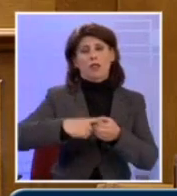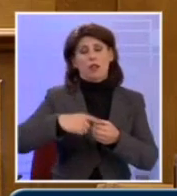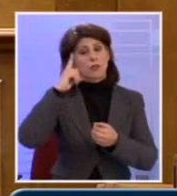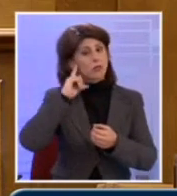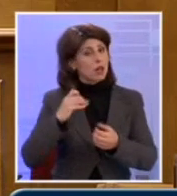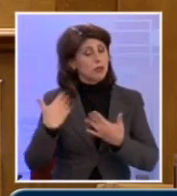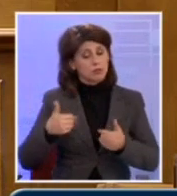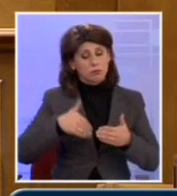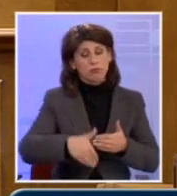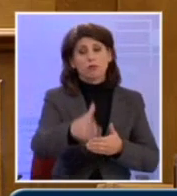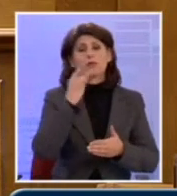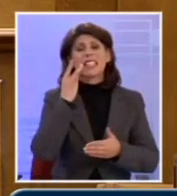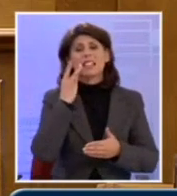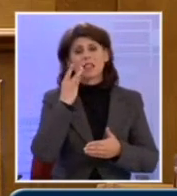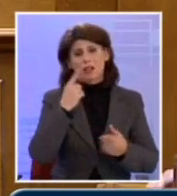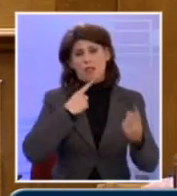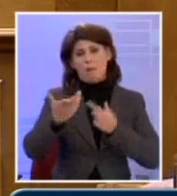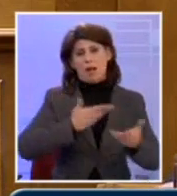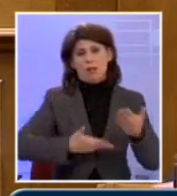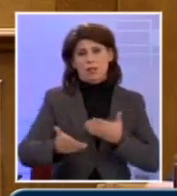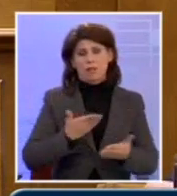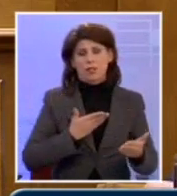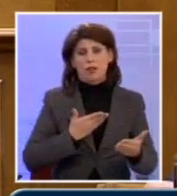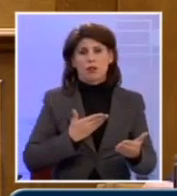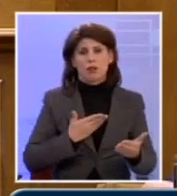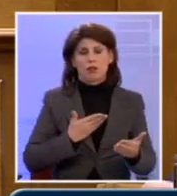Ξέρουμε ότι έχουμε μπροστά μας μια σκληρή διαπραγμάτευση